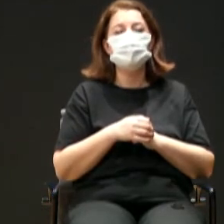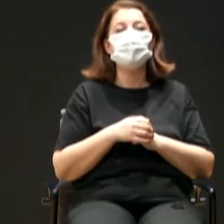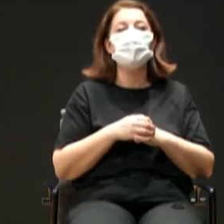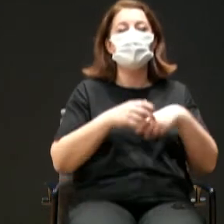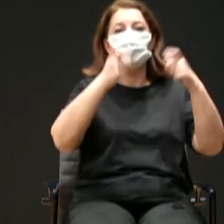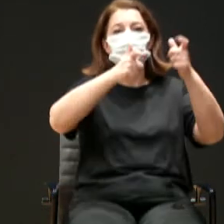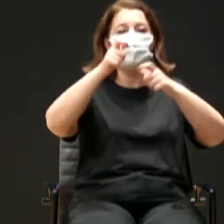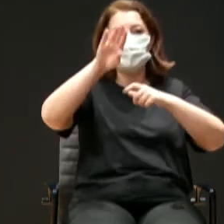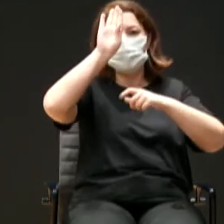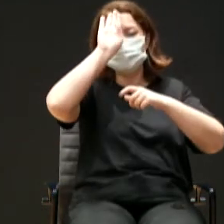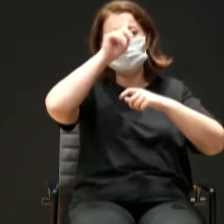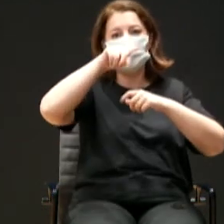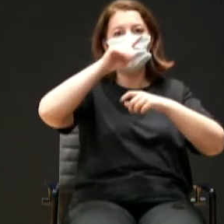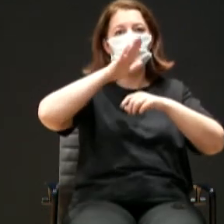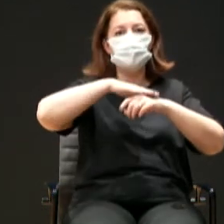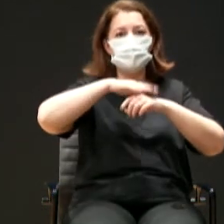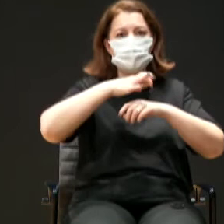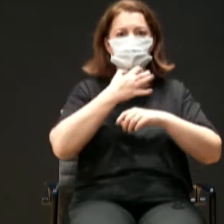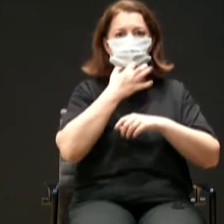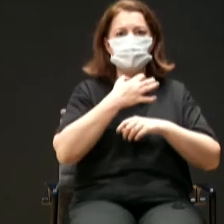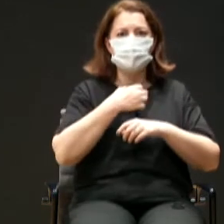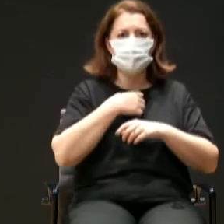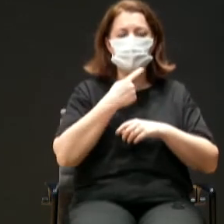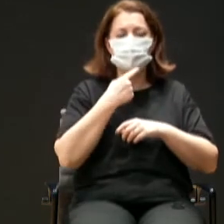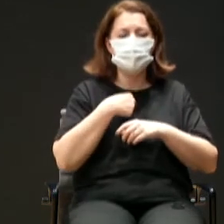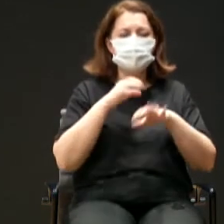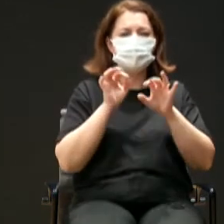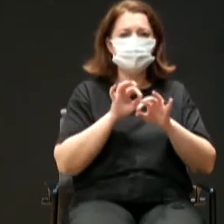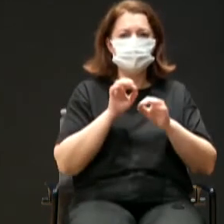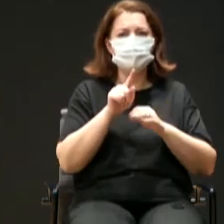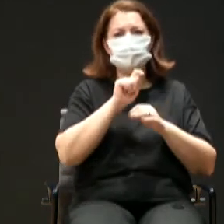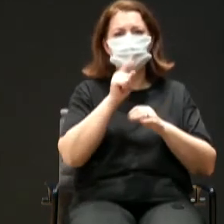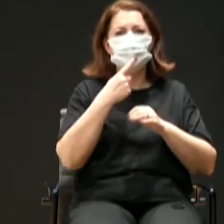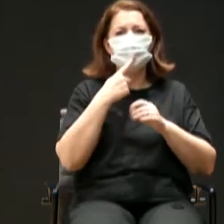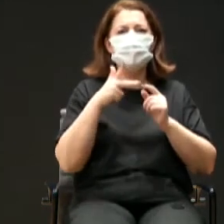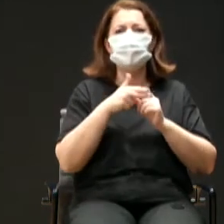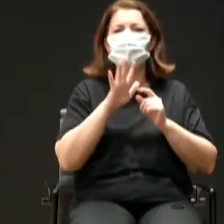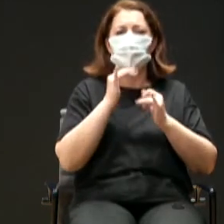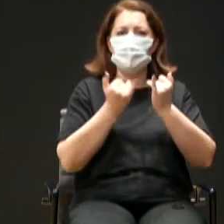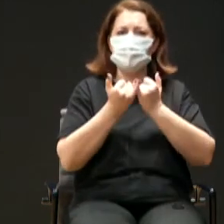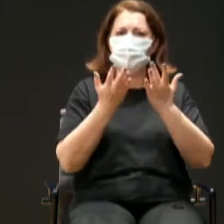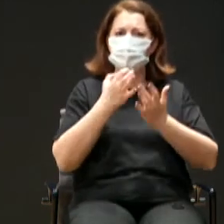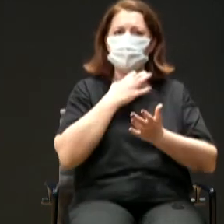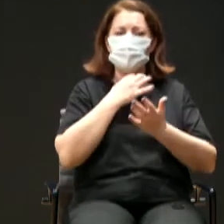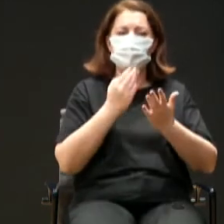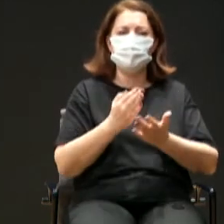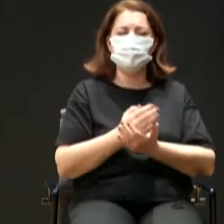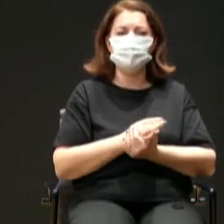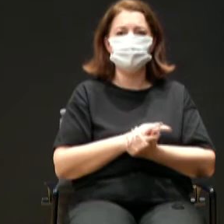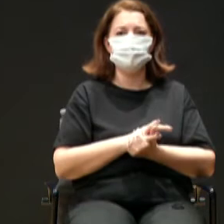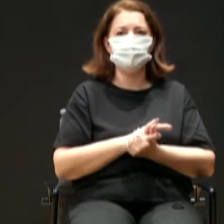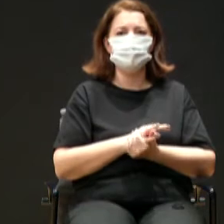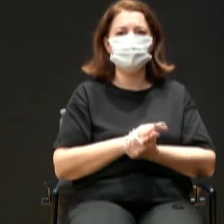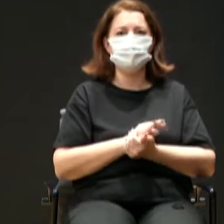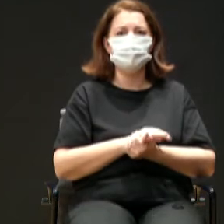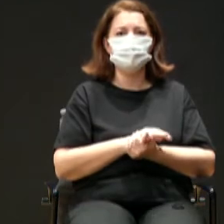Şehir hastaneleri yaptık, teşekkür mü ettiniz? Sayın Başkan, ya Erkan Bey, müsaade eder misin kardeşim? Müsaade edin ya. Neşet Bey, devam edin. Erkan